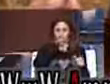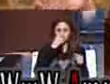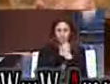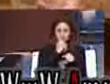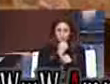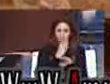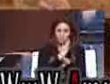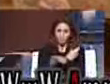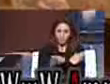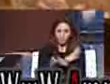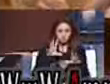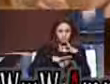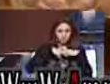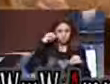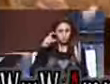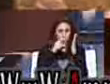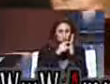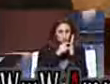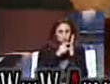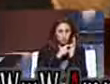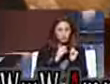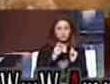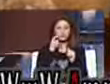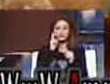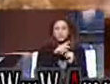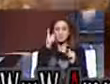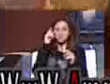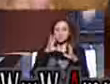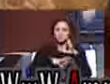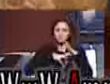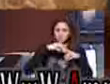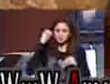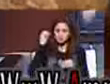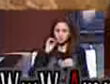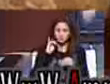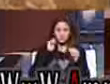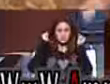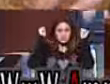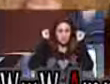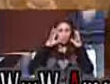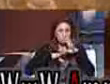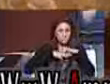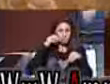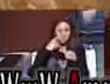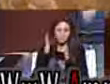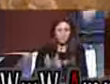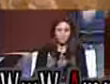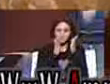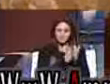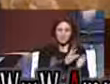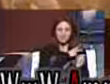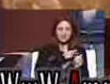اجتهدت وانتجت هذا الدستور اللي هو ثمرة الثورة، اللي هو تاج الثورة، اللي هو الانتقال من الثورة الى